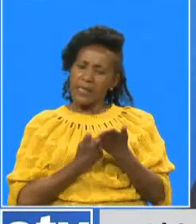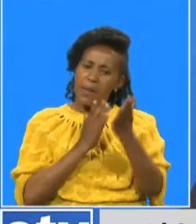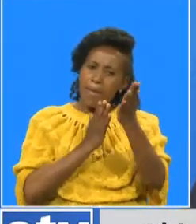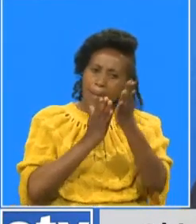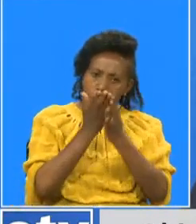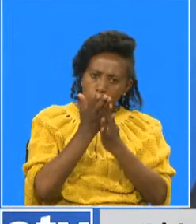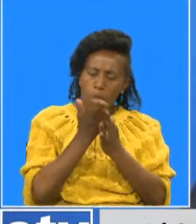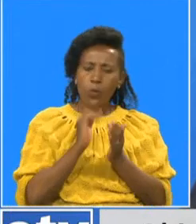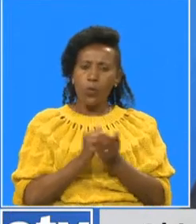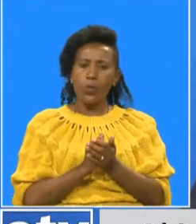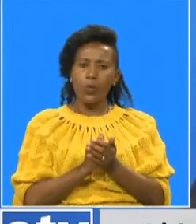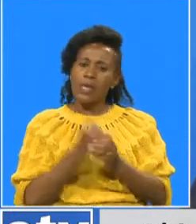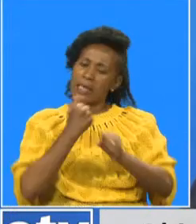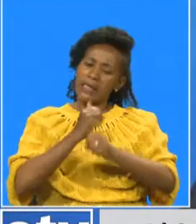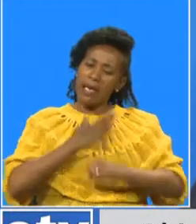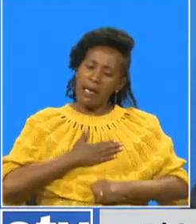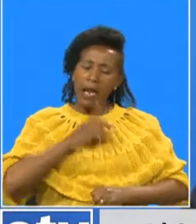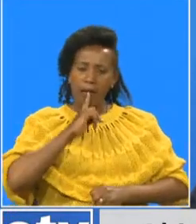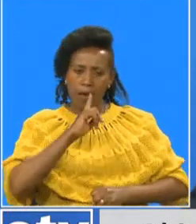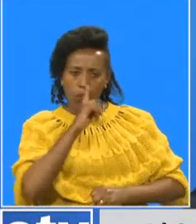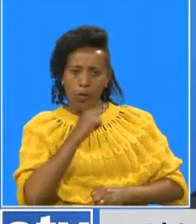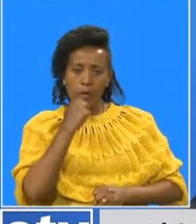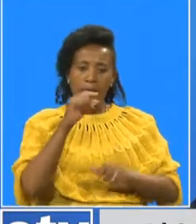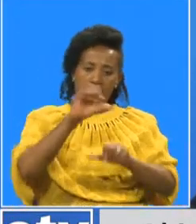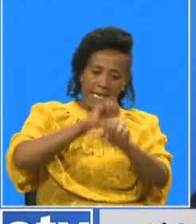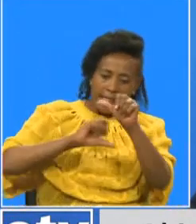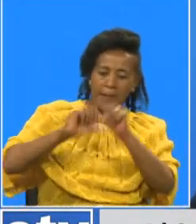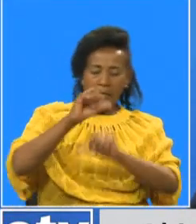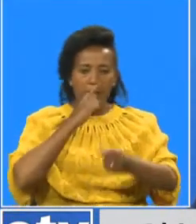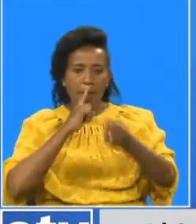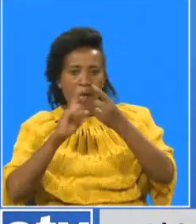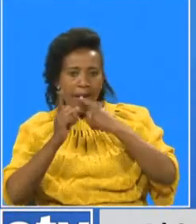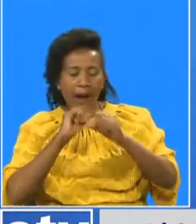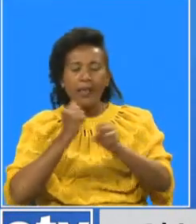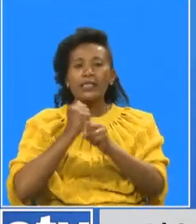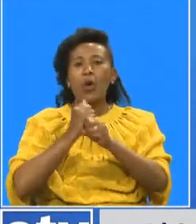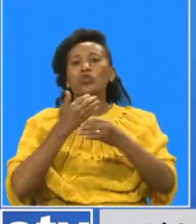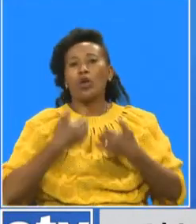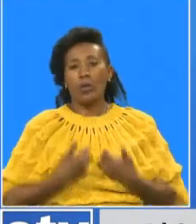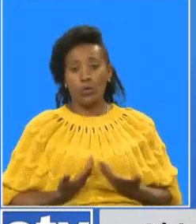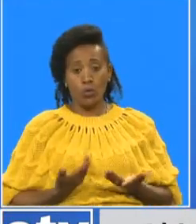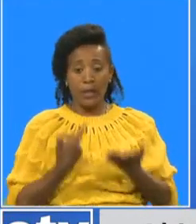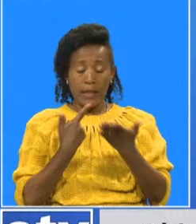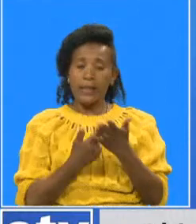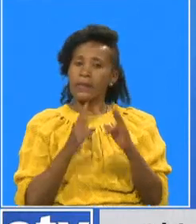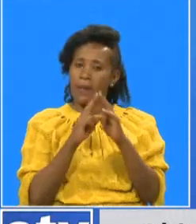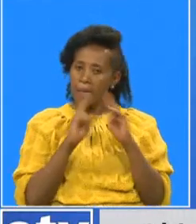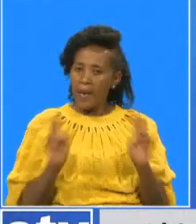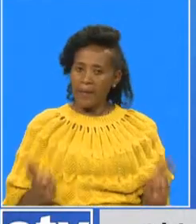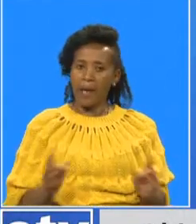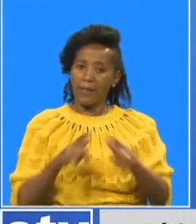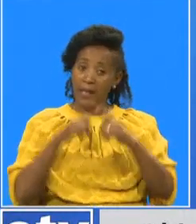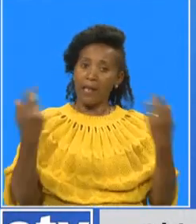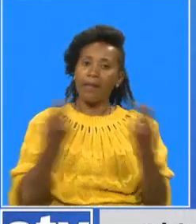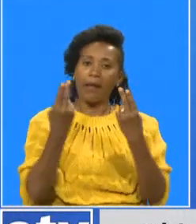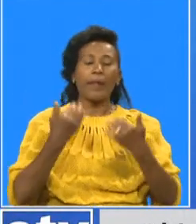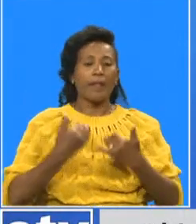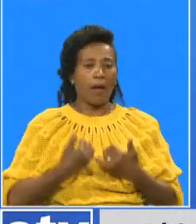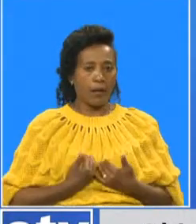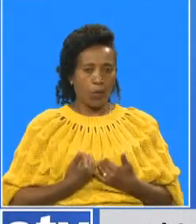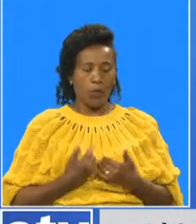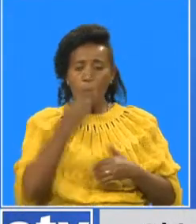መልኩ ከሰራን ነው የሚል የርስ በርስ የመነጋገር ስራዎች አሉ። እነዚህ በጣም ትልቅ ጠቀሜታ